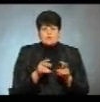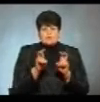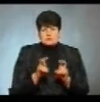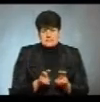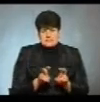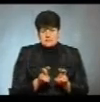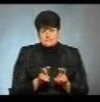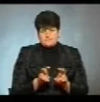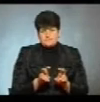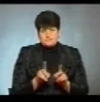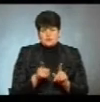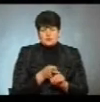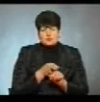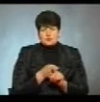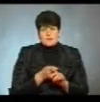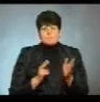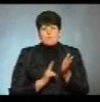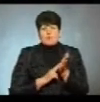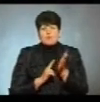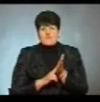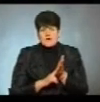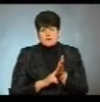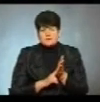засіданні, що стосується пломбування